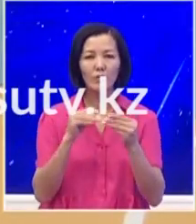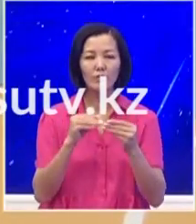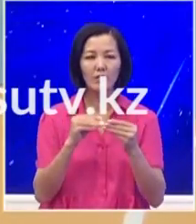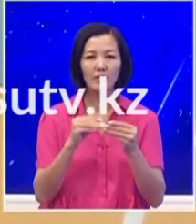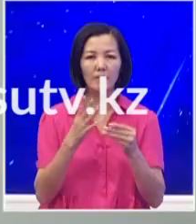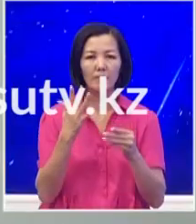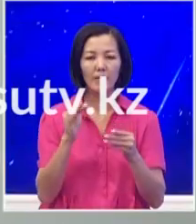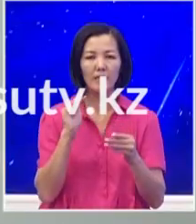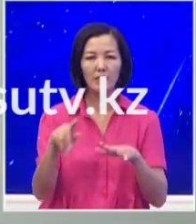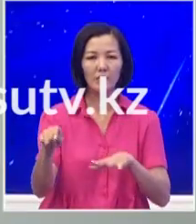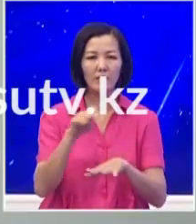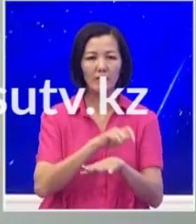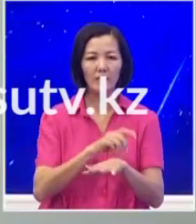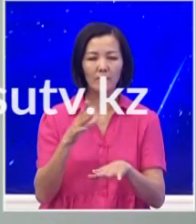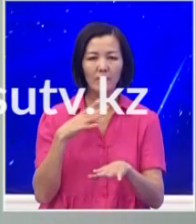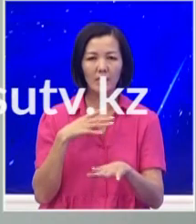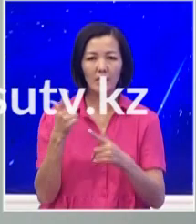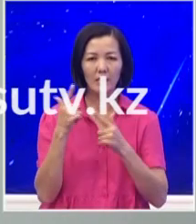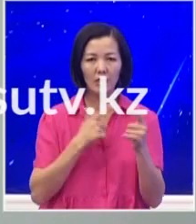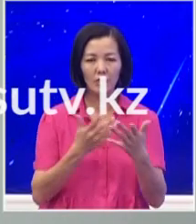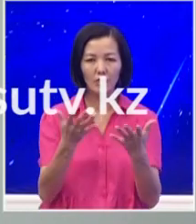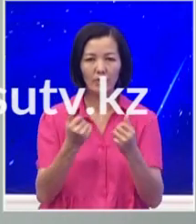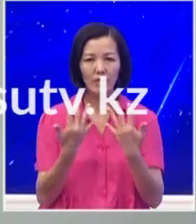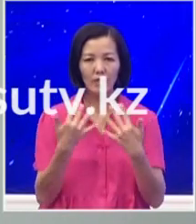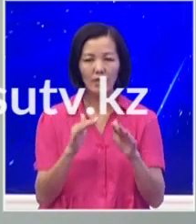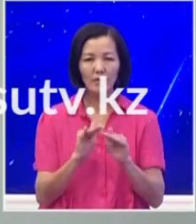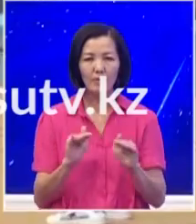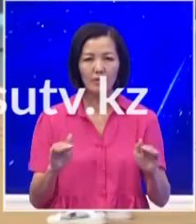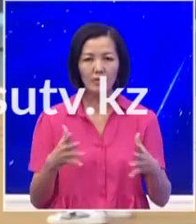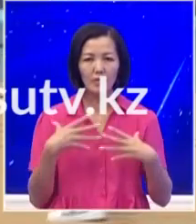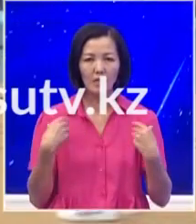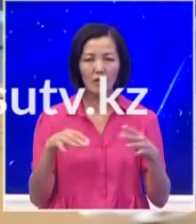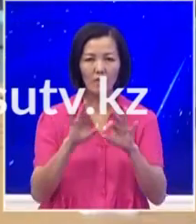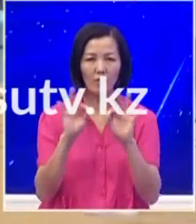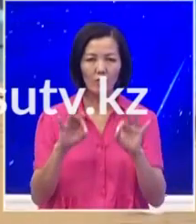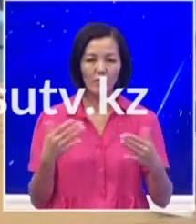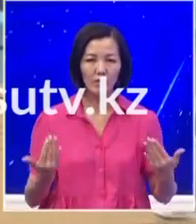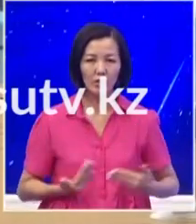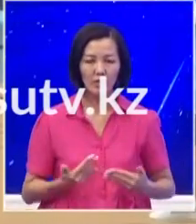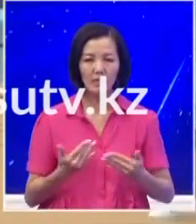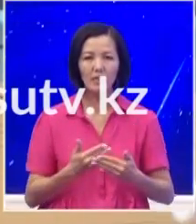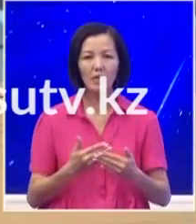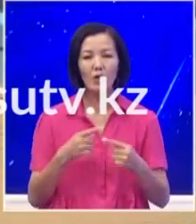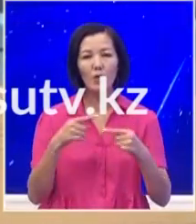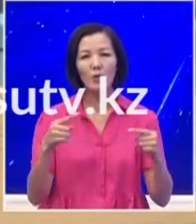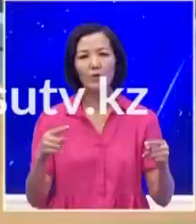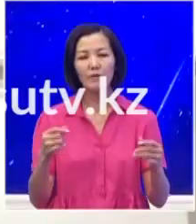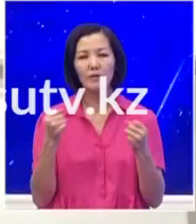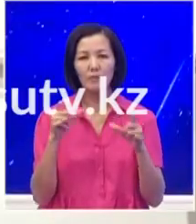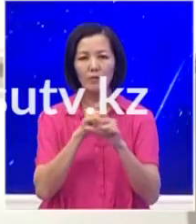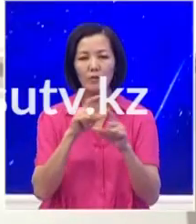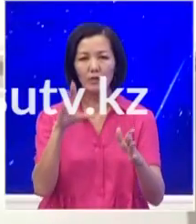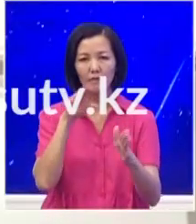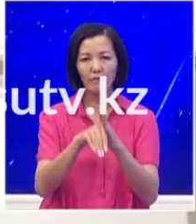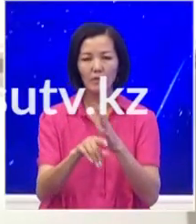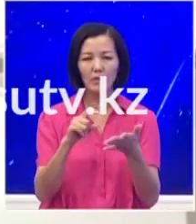почти 5000 квадратных метров готово к приему сельских приверженцев здорового образа жизни. В универсальном спортивном комплексе имеется